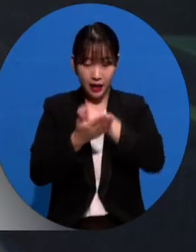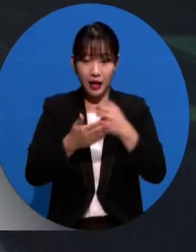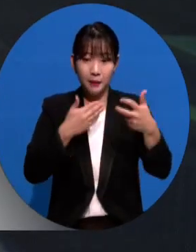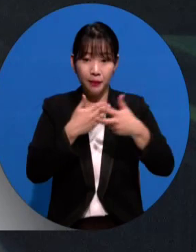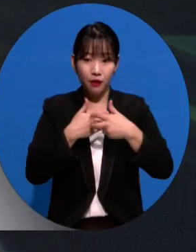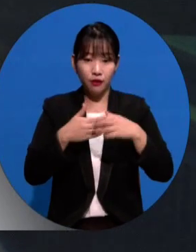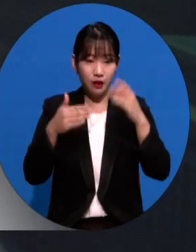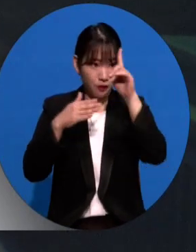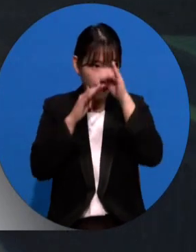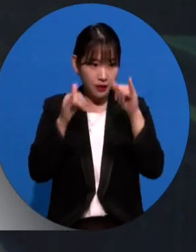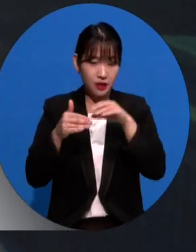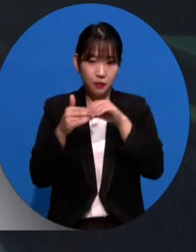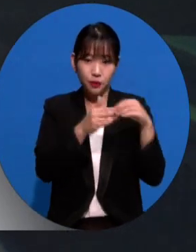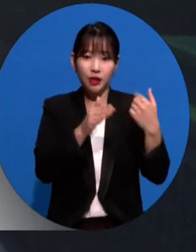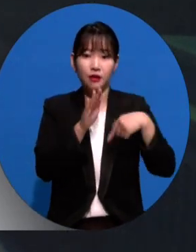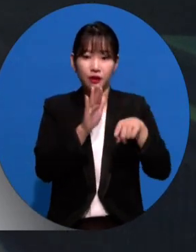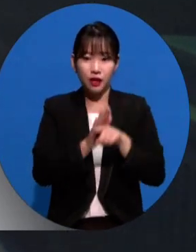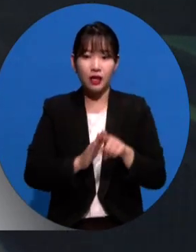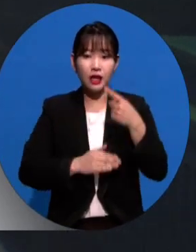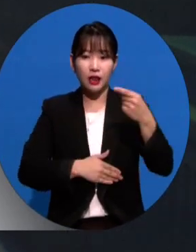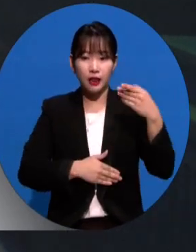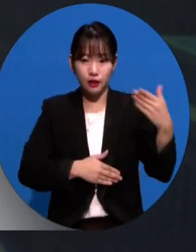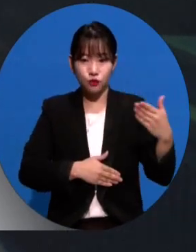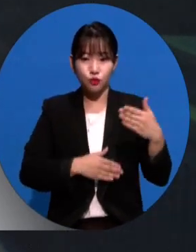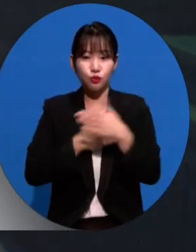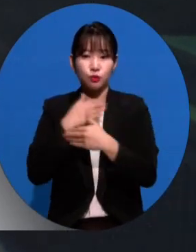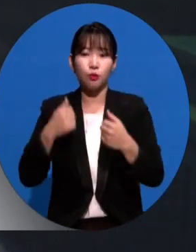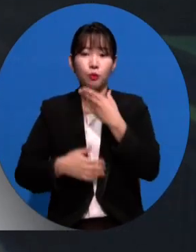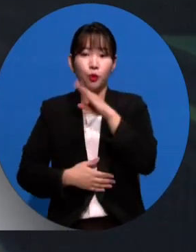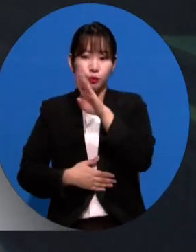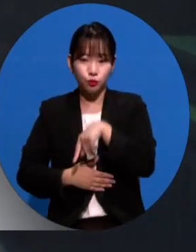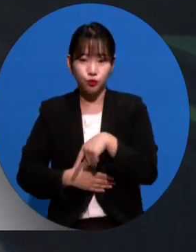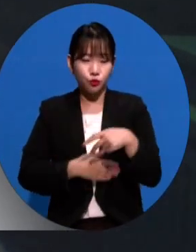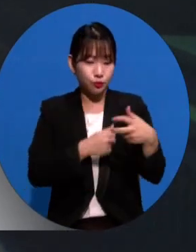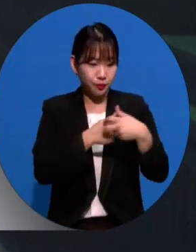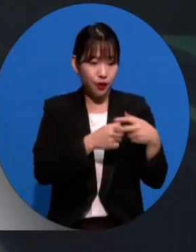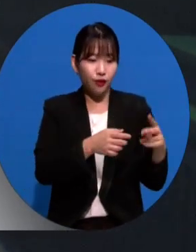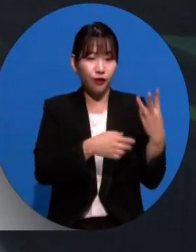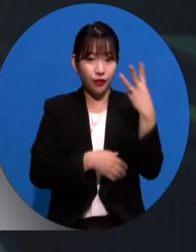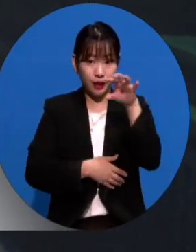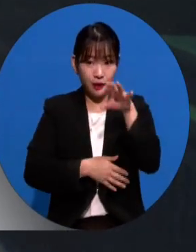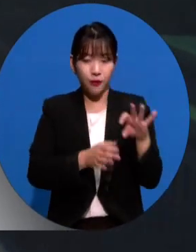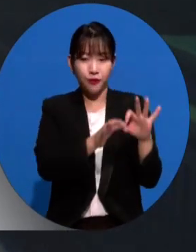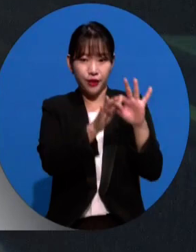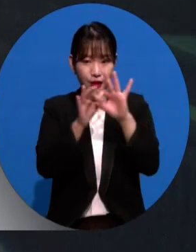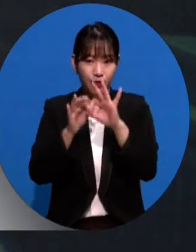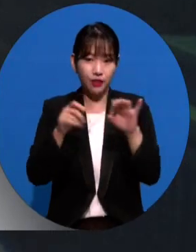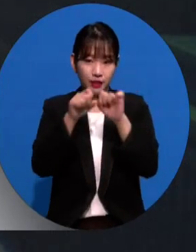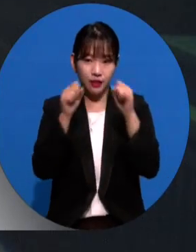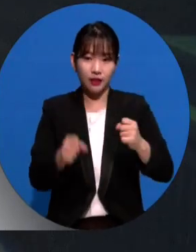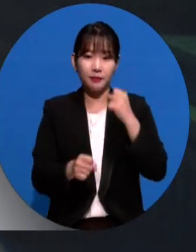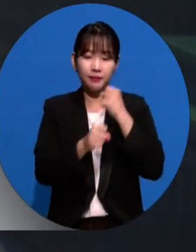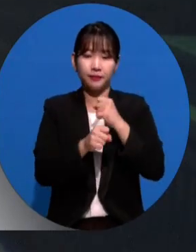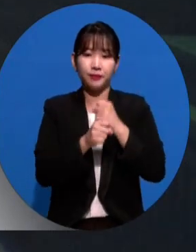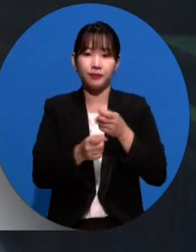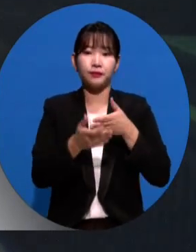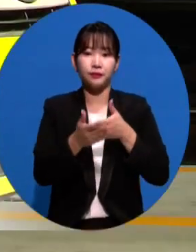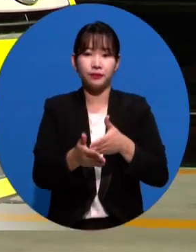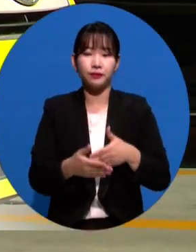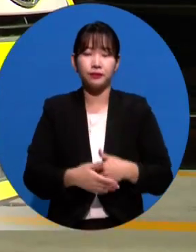병원에 환자를 이송할 수 있도록 119와 보건복지부, 병원 사이에 연동 체계를 마련할 것을